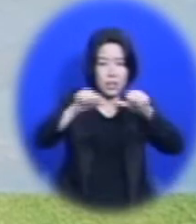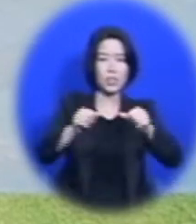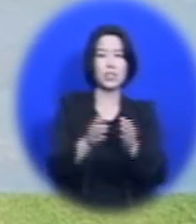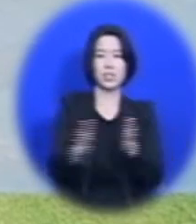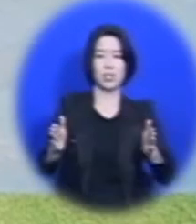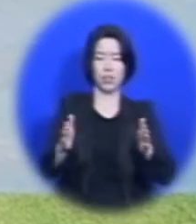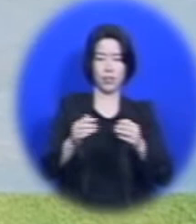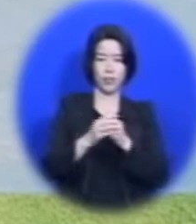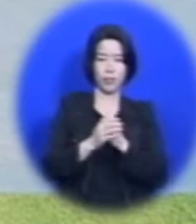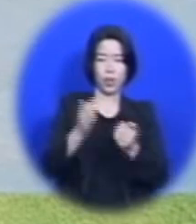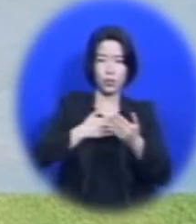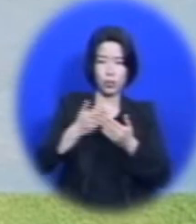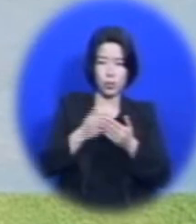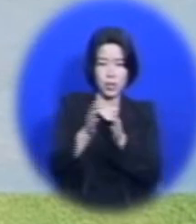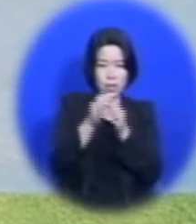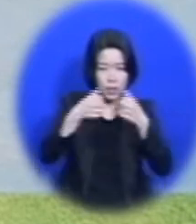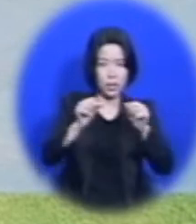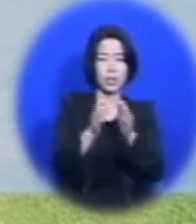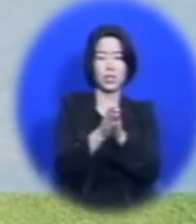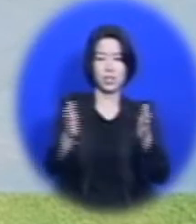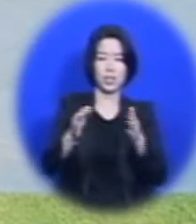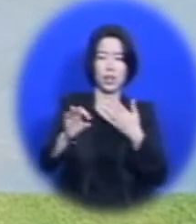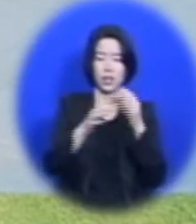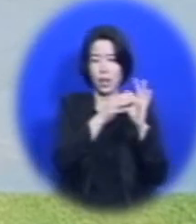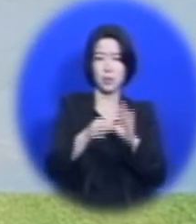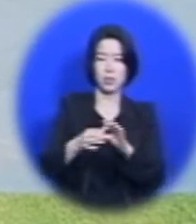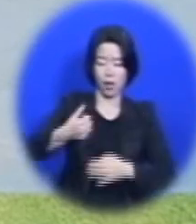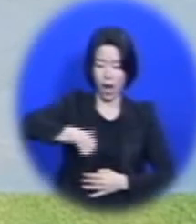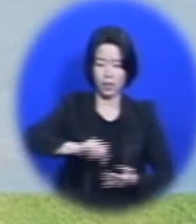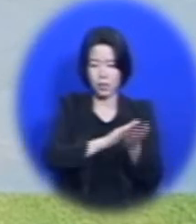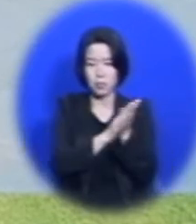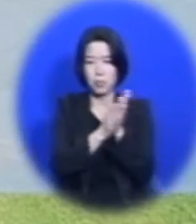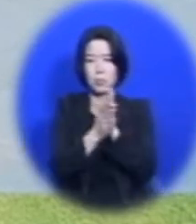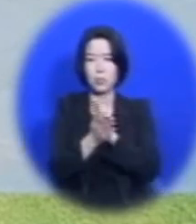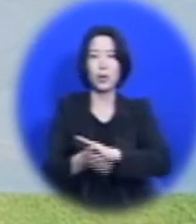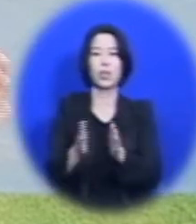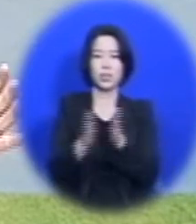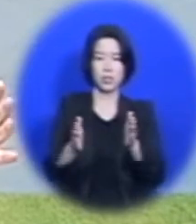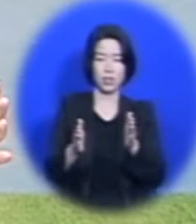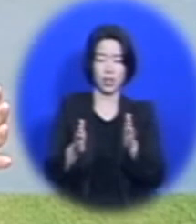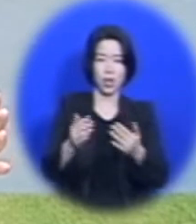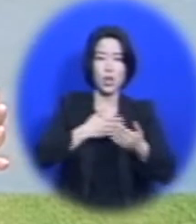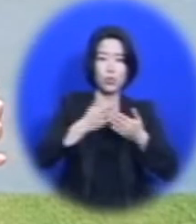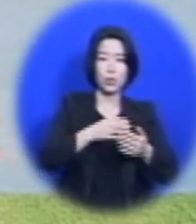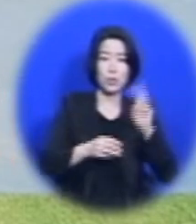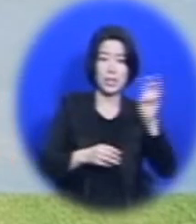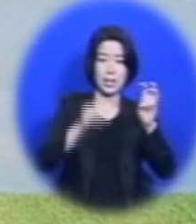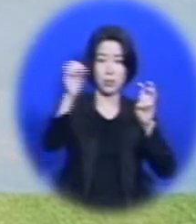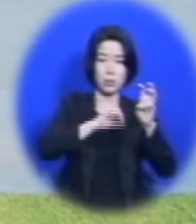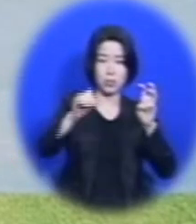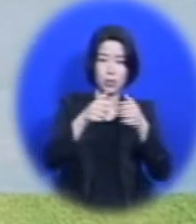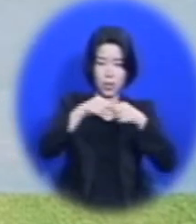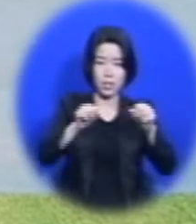그런데 두려움이 깨지면서 아들의 변화가 일어나는 거예요. 두려움이 30% 깨지면